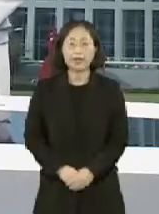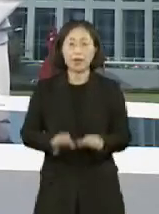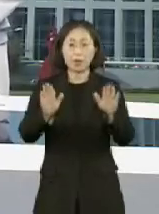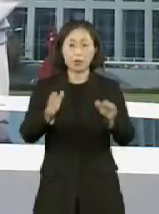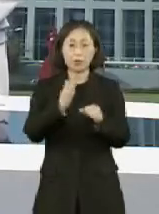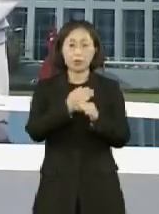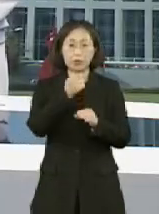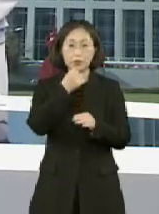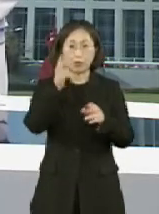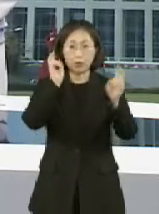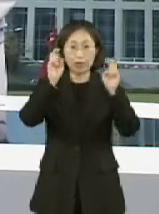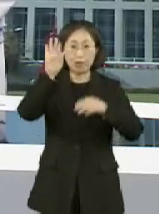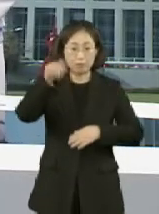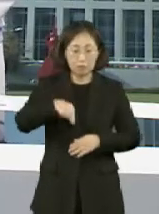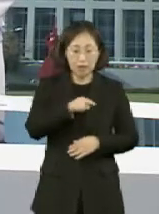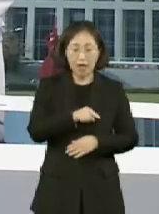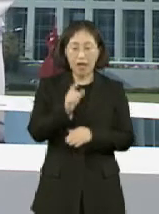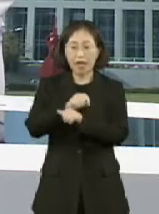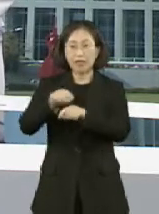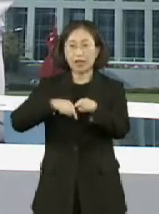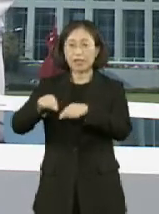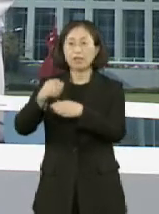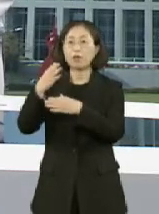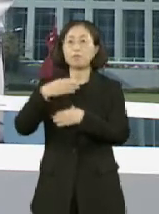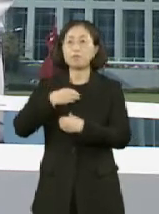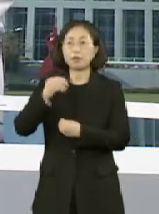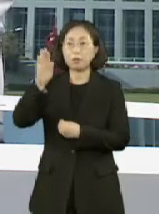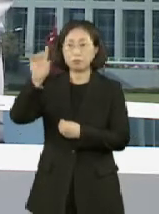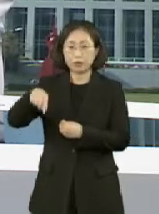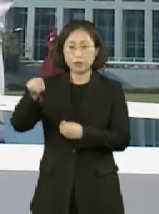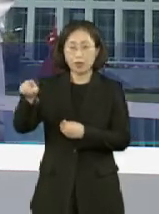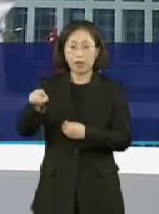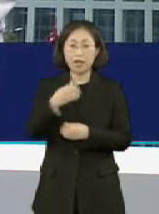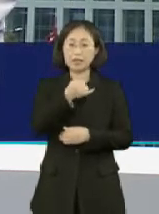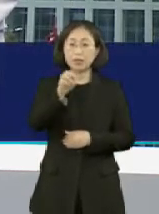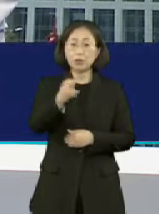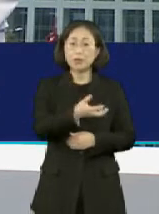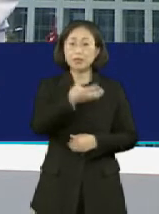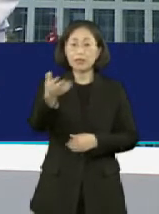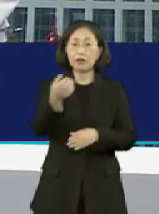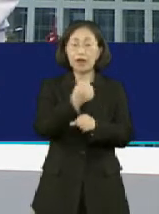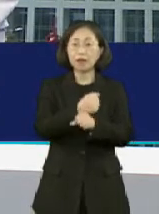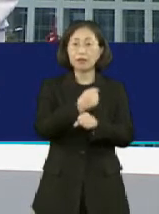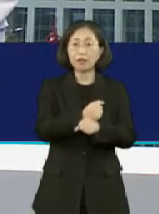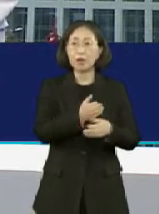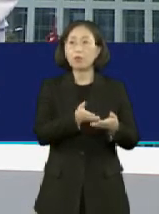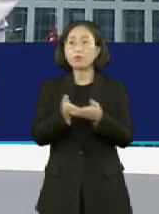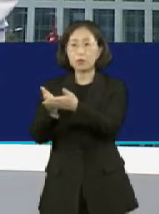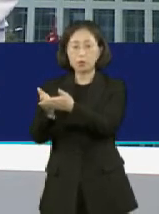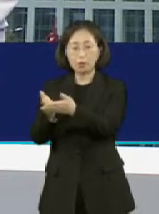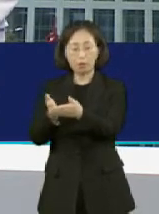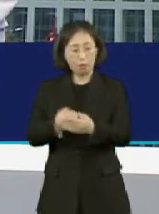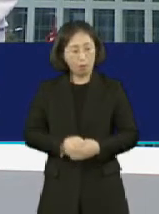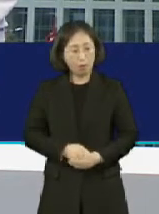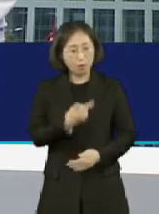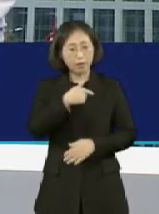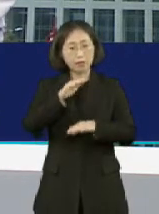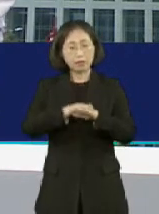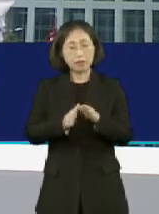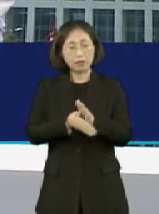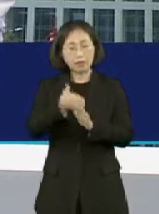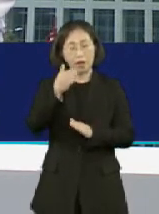오늘 중소벤처기업부가 행정안전부에 세종시 이전 의향서를 제출한 사실이 알려지면서 대전시가